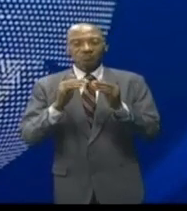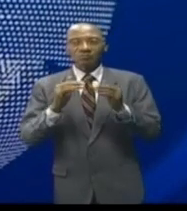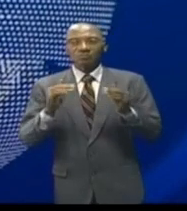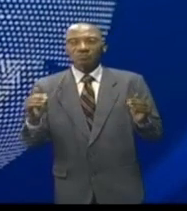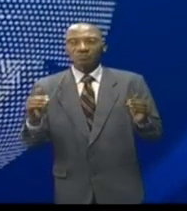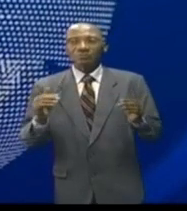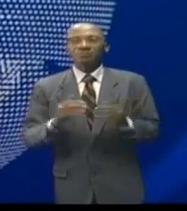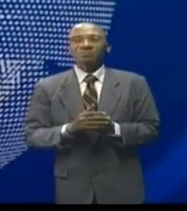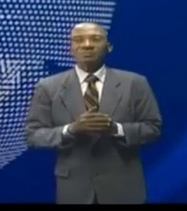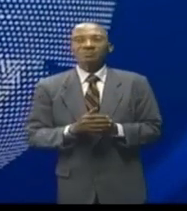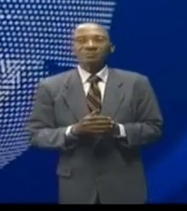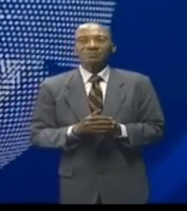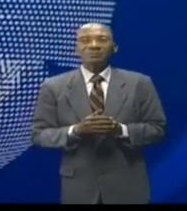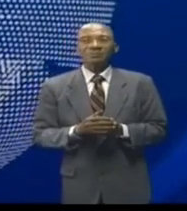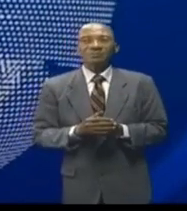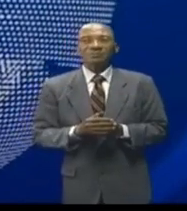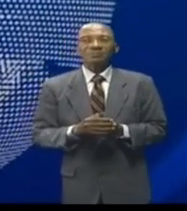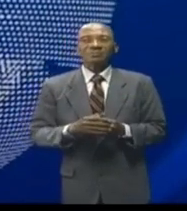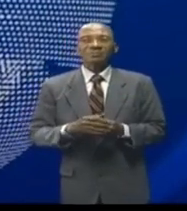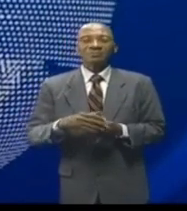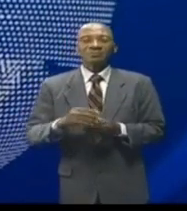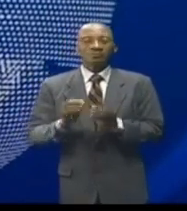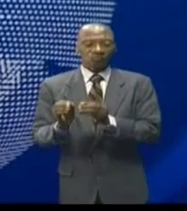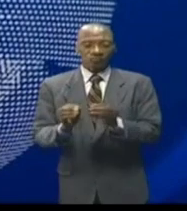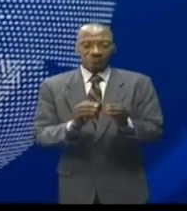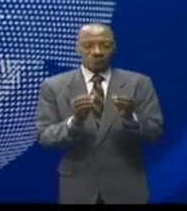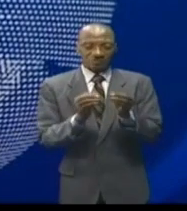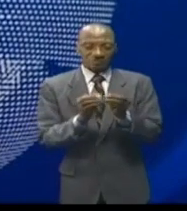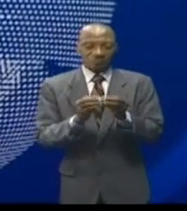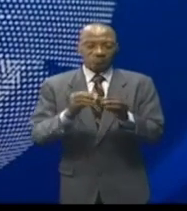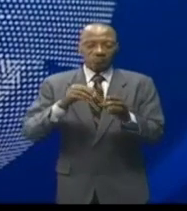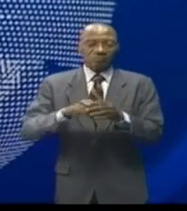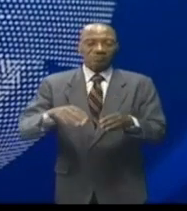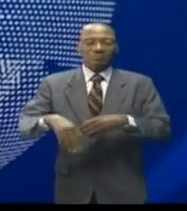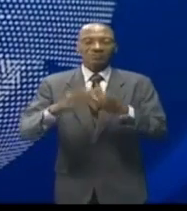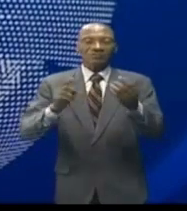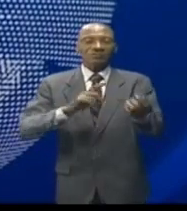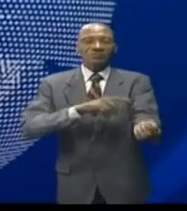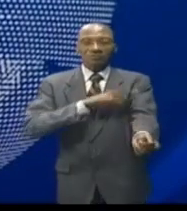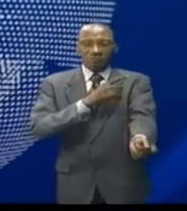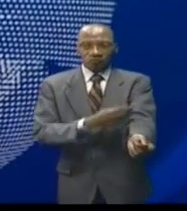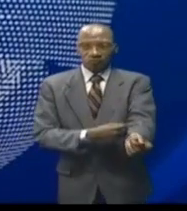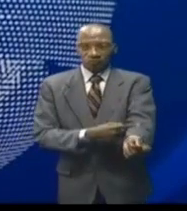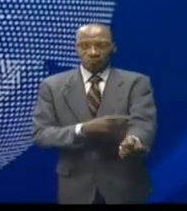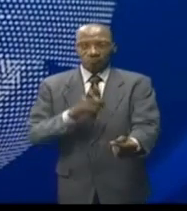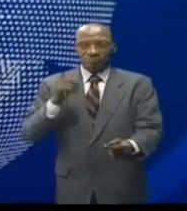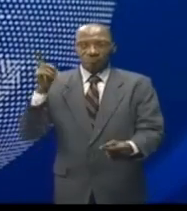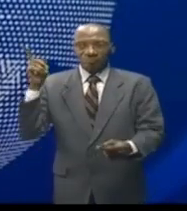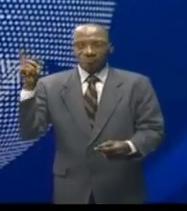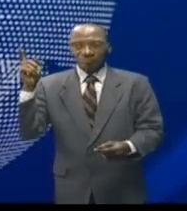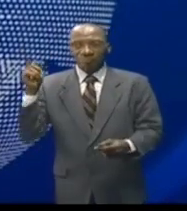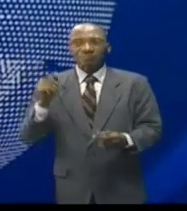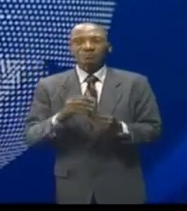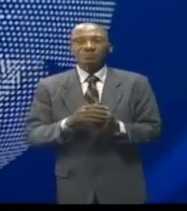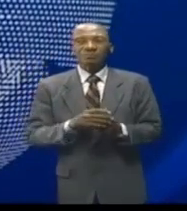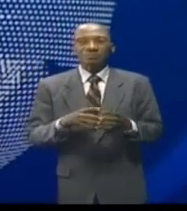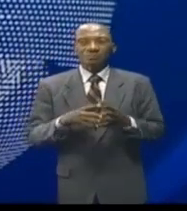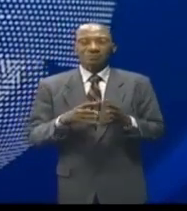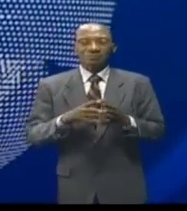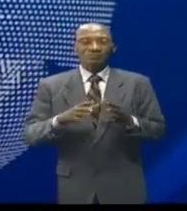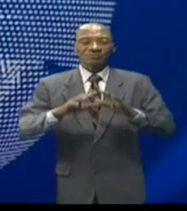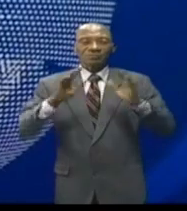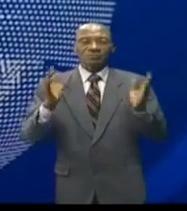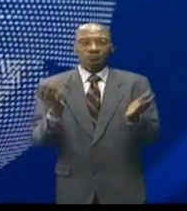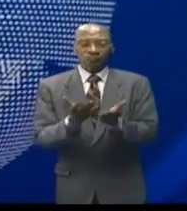désignés à l'issue de l'atelier organisé à Goma nous sommes là dans la province du Nord qui vous par la sainte communauté du parent céleste